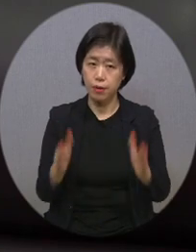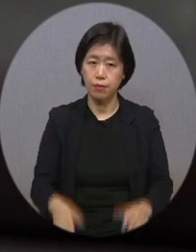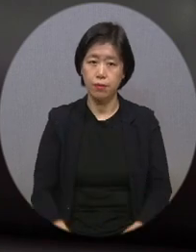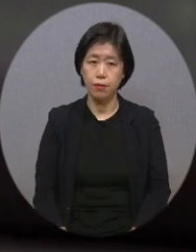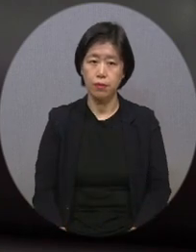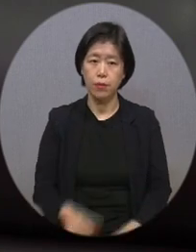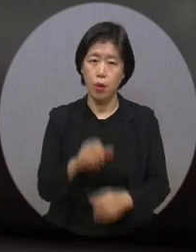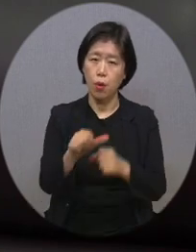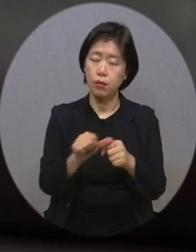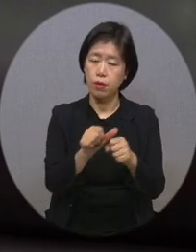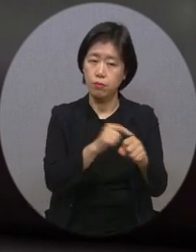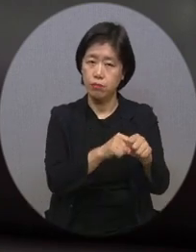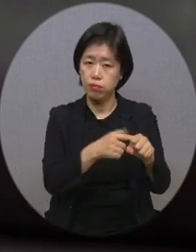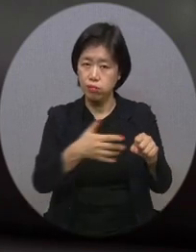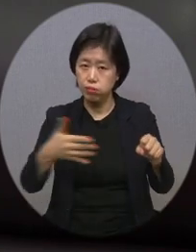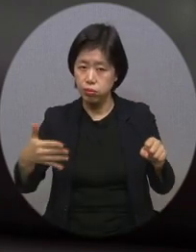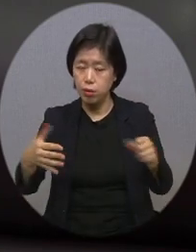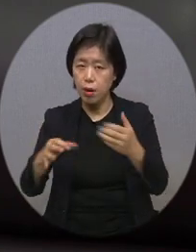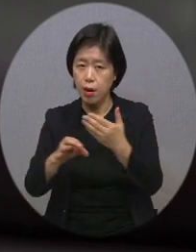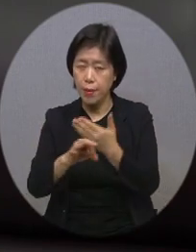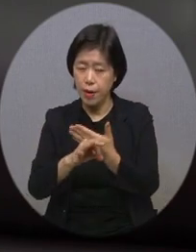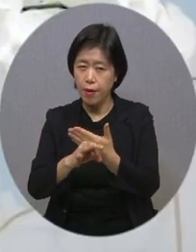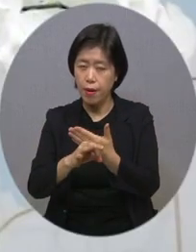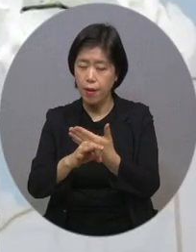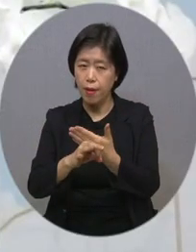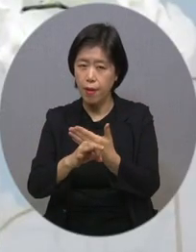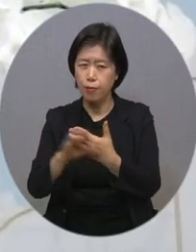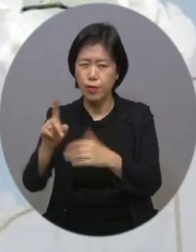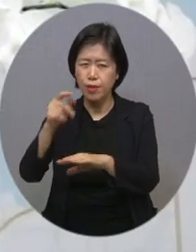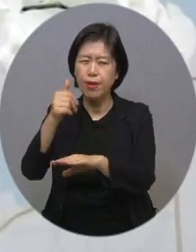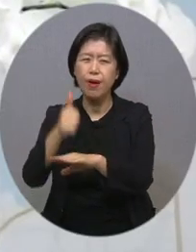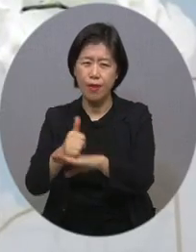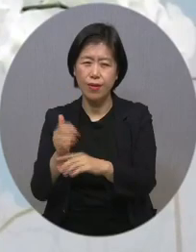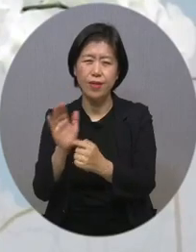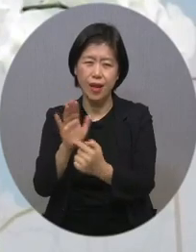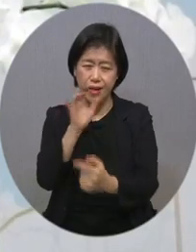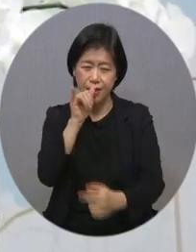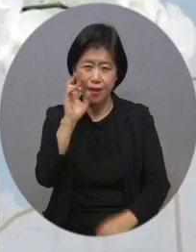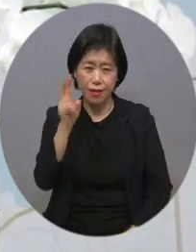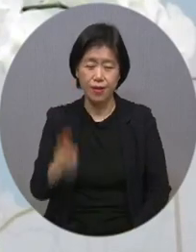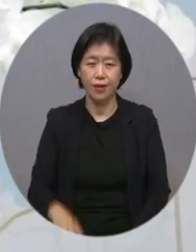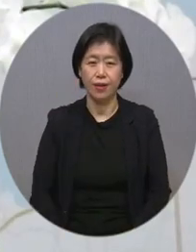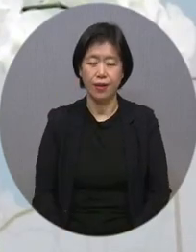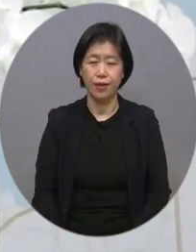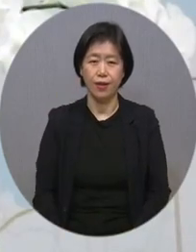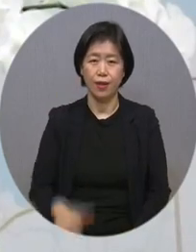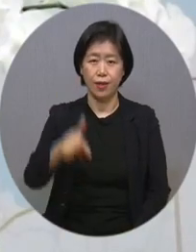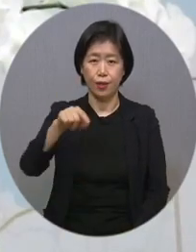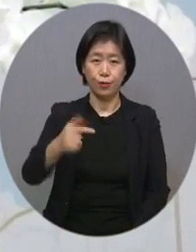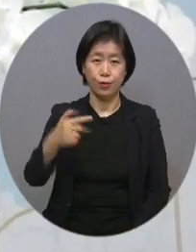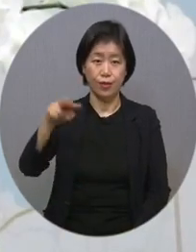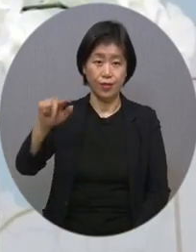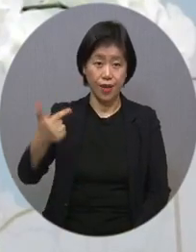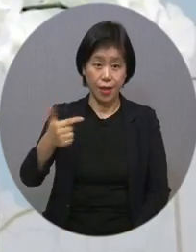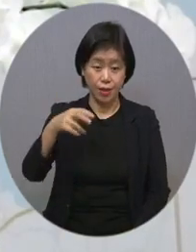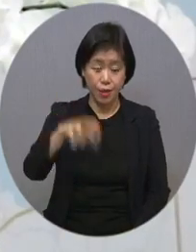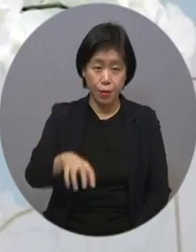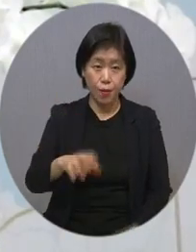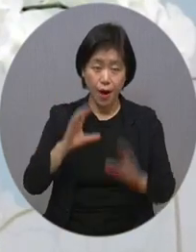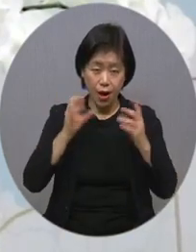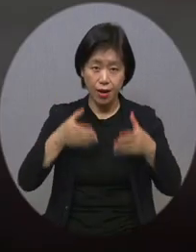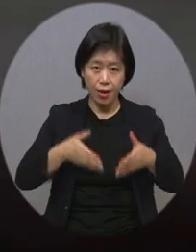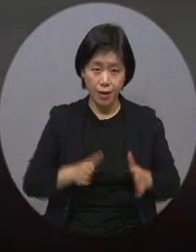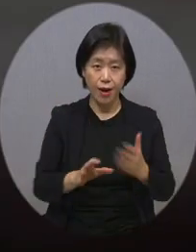5년 정도 지나면 상당 부분 결실이 맺어져서 아이들 하여튼 나오면은 하여튼 군산이 책임지고